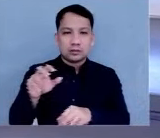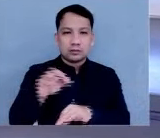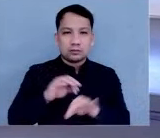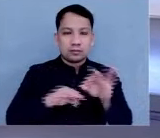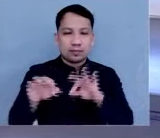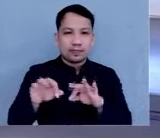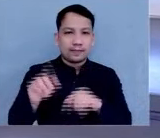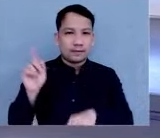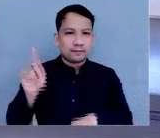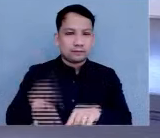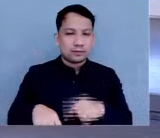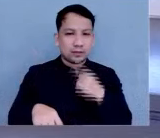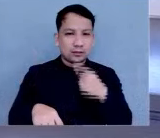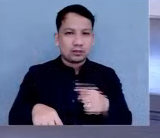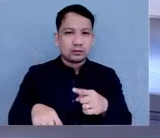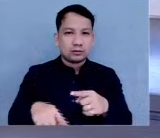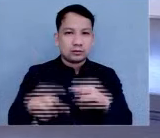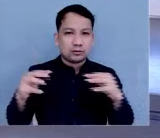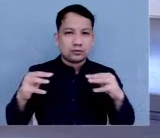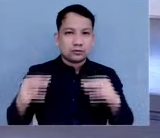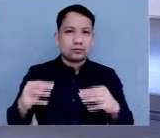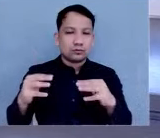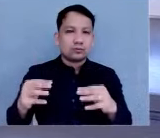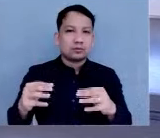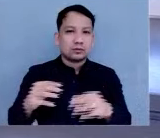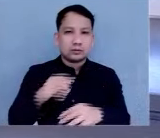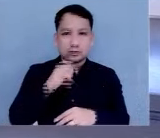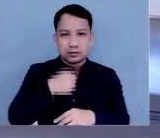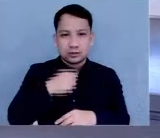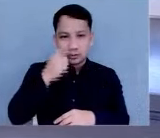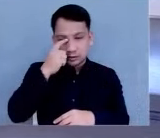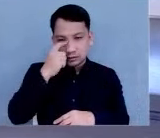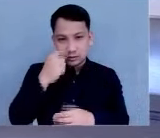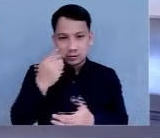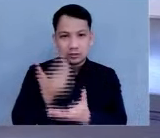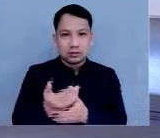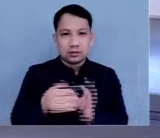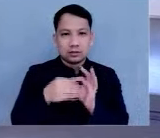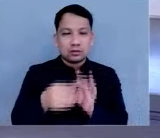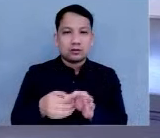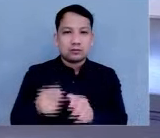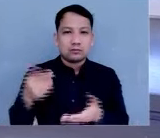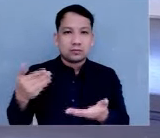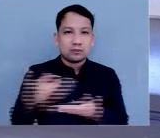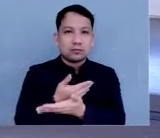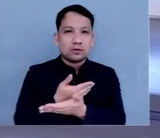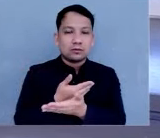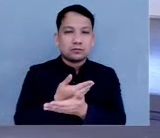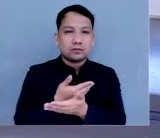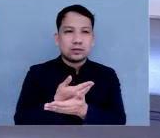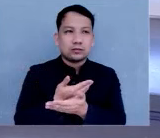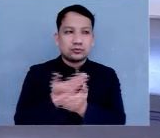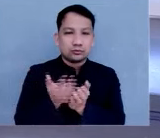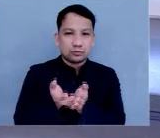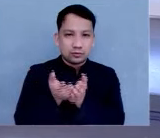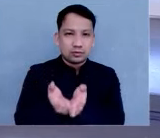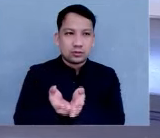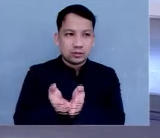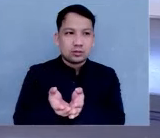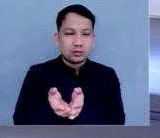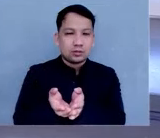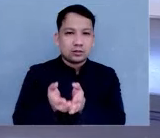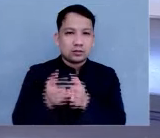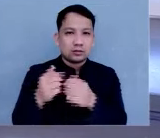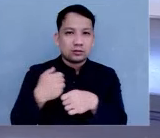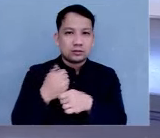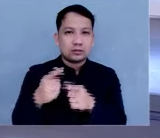hindi po ito World War II vintage. Isa po ito sa ating mga pinakabagong barko, ginawa lamang ng Japan Shipbuilding